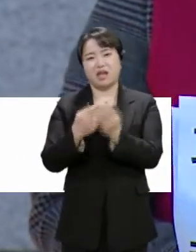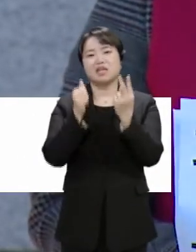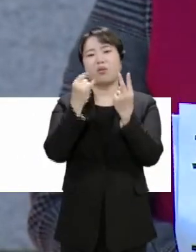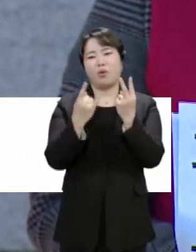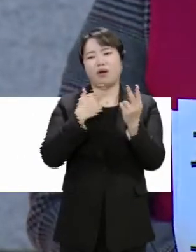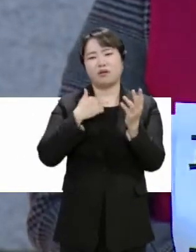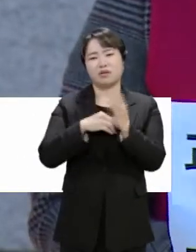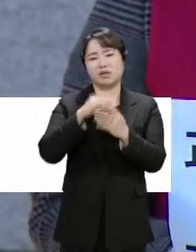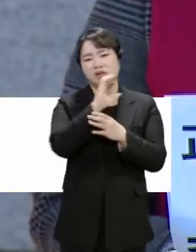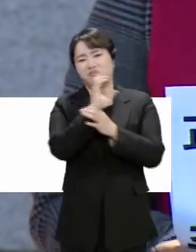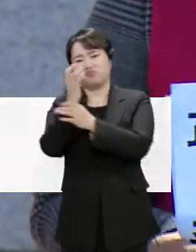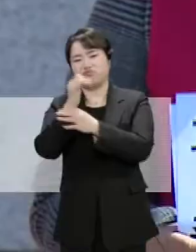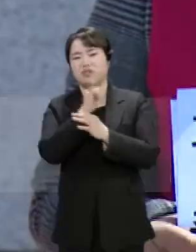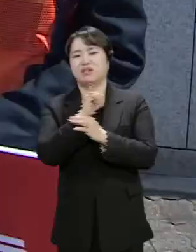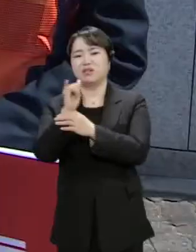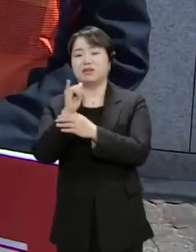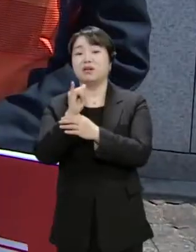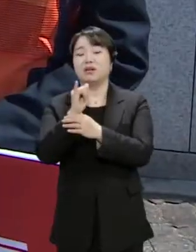실려가는 일까지 있었습니다.